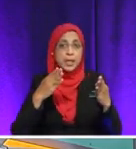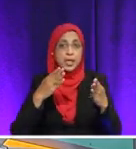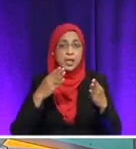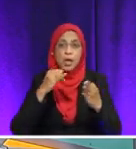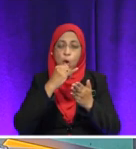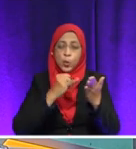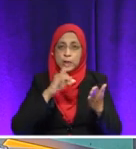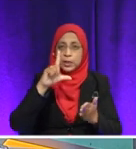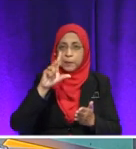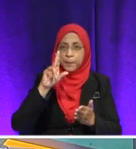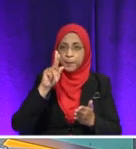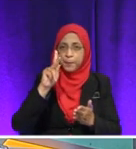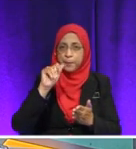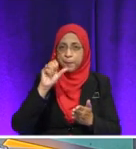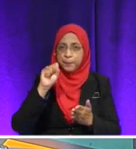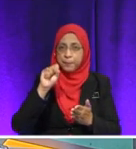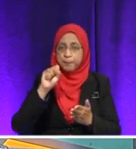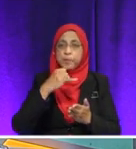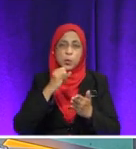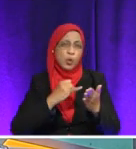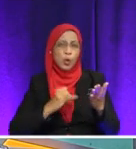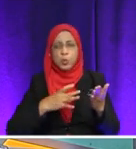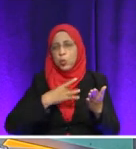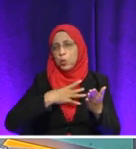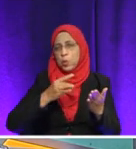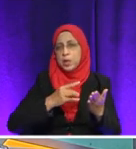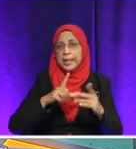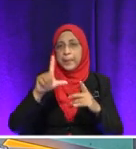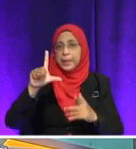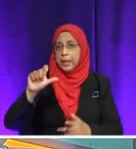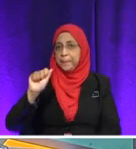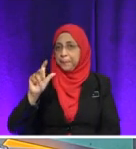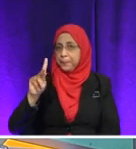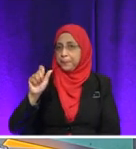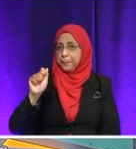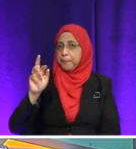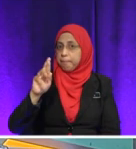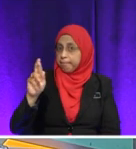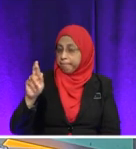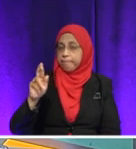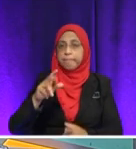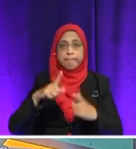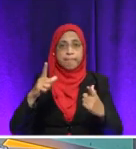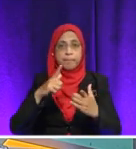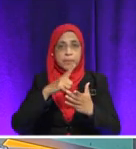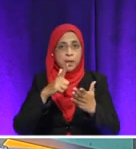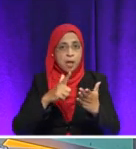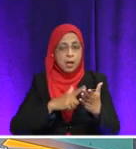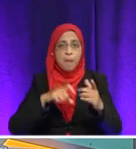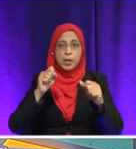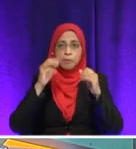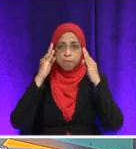melukis kalau langka nih dia bebas tangan dia bergerak bebas dulu memang masih mendengarkan sekarang